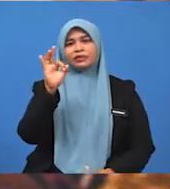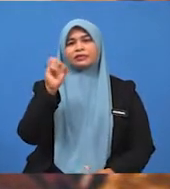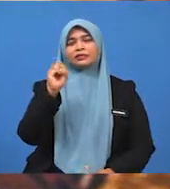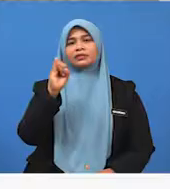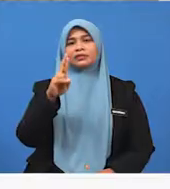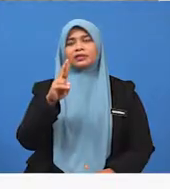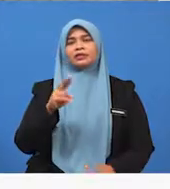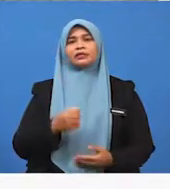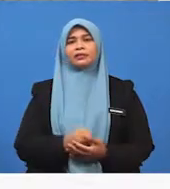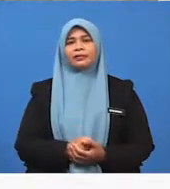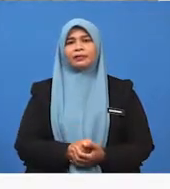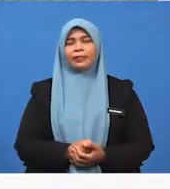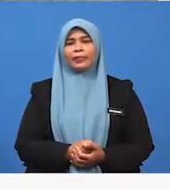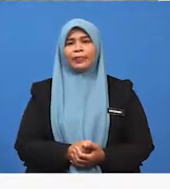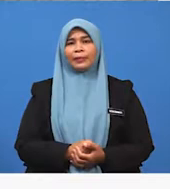istilah.